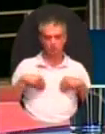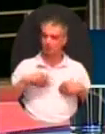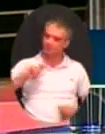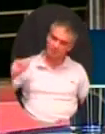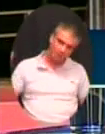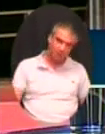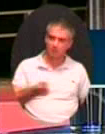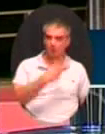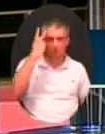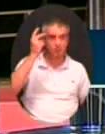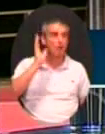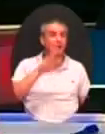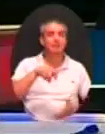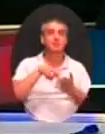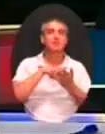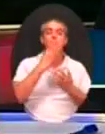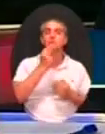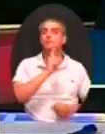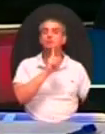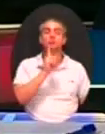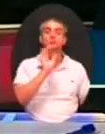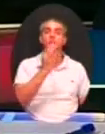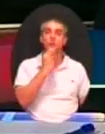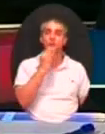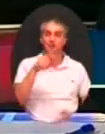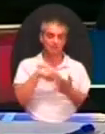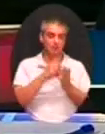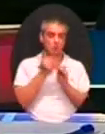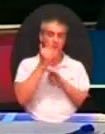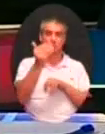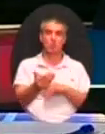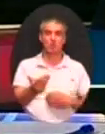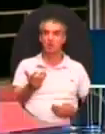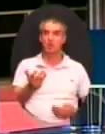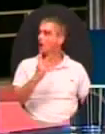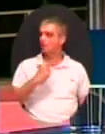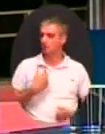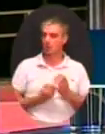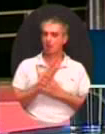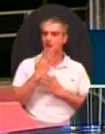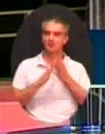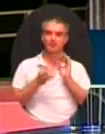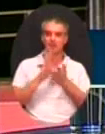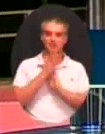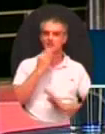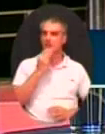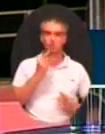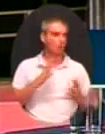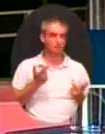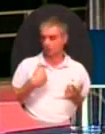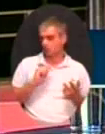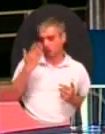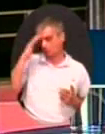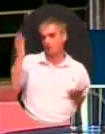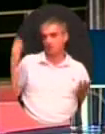כל התיאוריה של מוי שניסים. גם התיקון של יהודי ומי שאימו יהודיה, זה תיקון מאוחר. כל הכבוד, למה אני לא אקם בית דין לגיור? למה? למה? כי אני